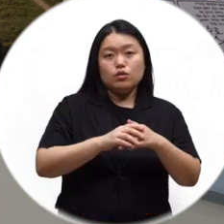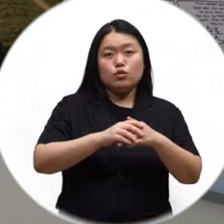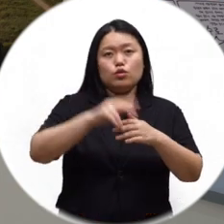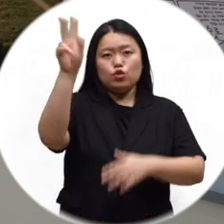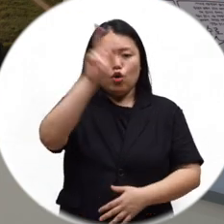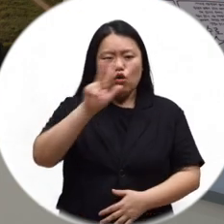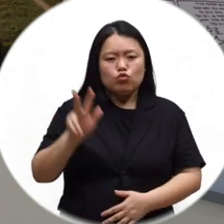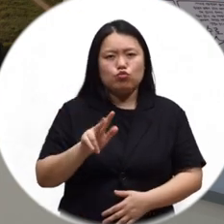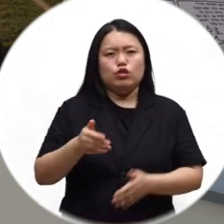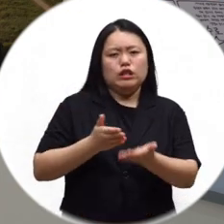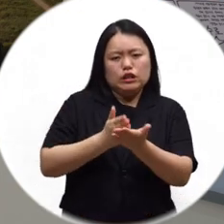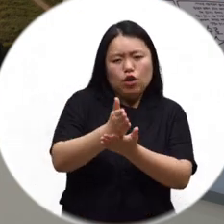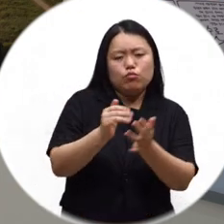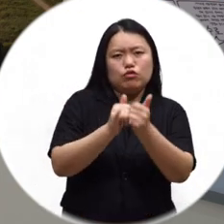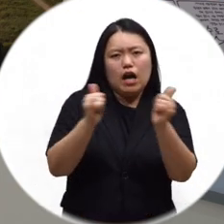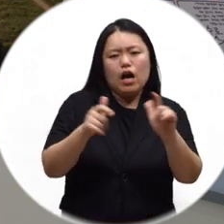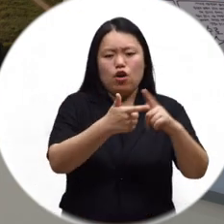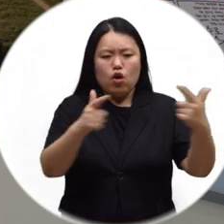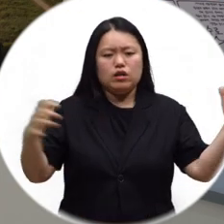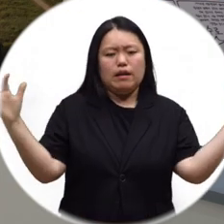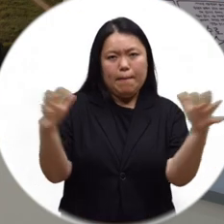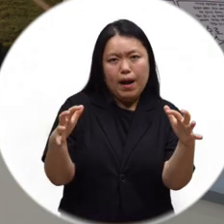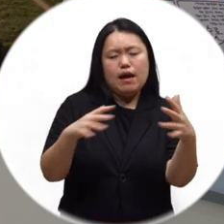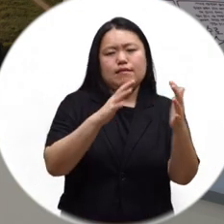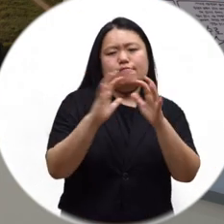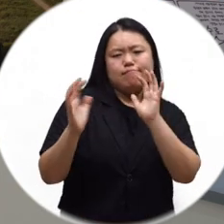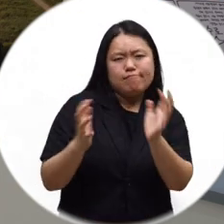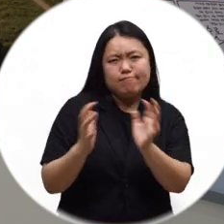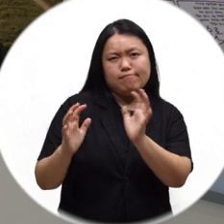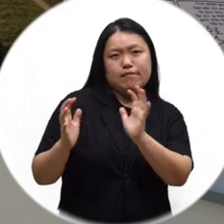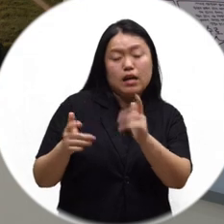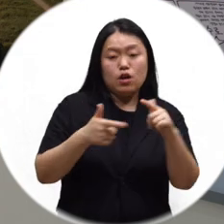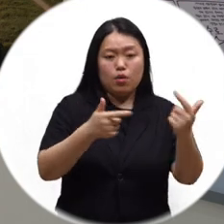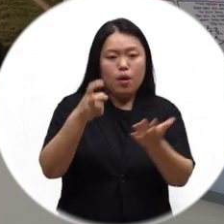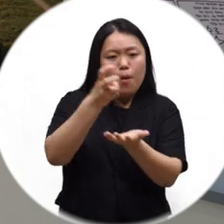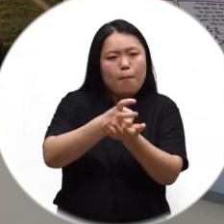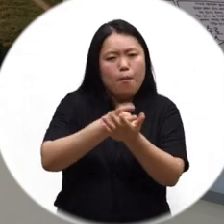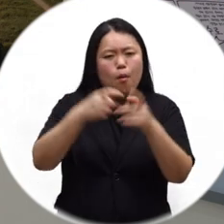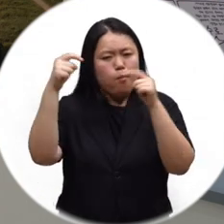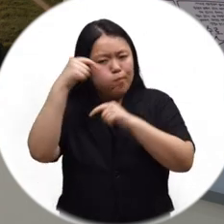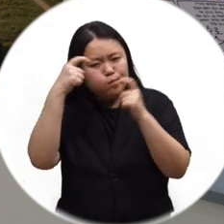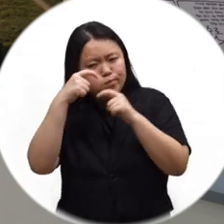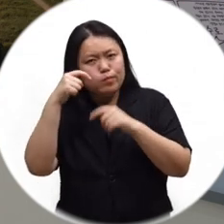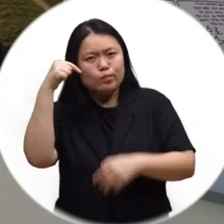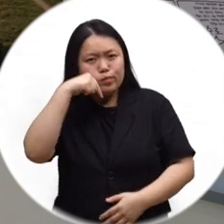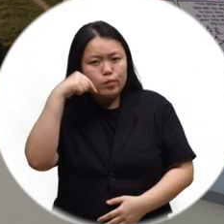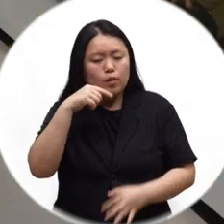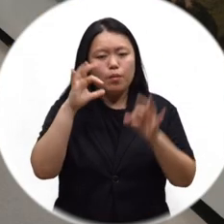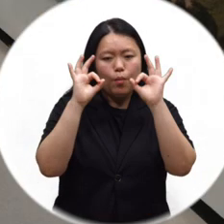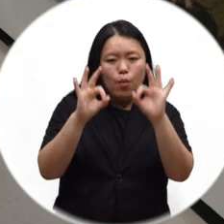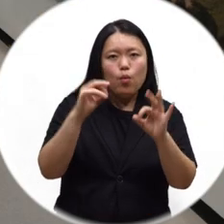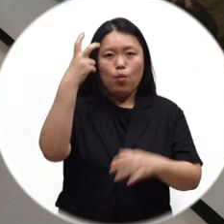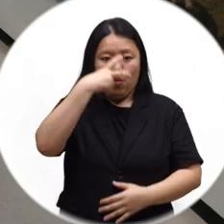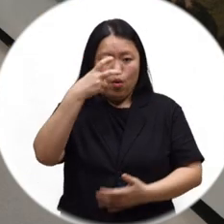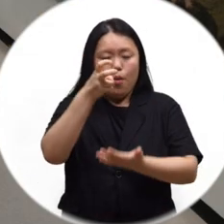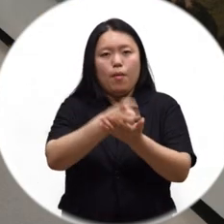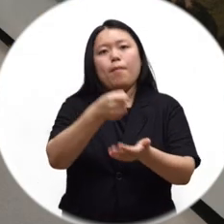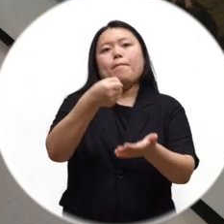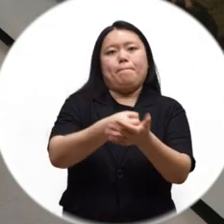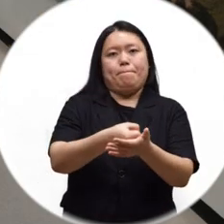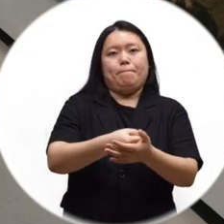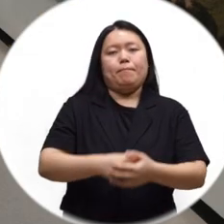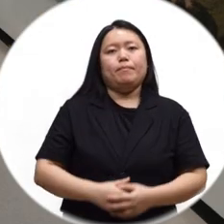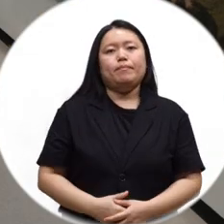지속가능 발전 정책을 점검하고 지속가능 발전 목표의 인식을 확산시키는 자리입니다 시화호를